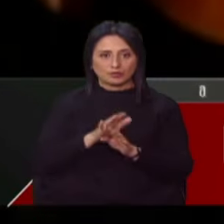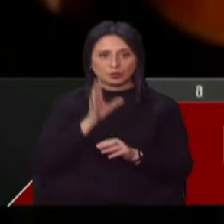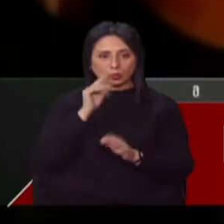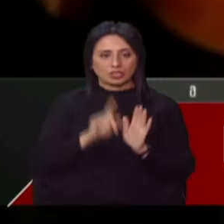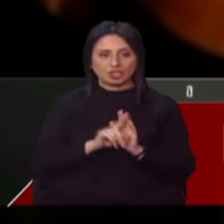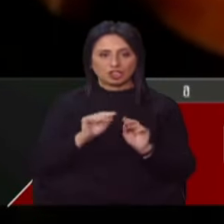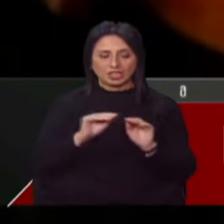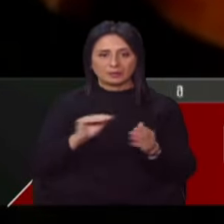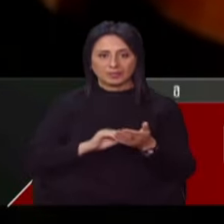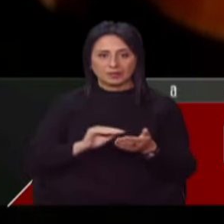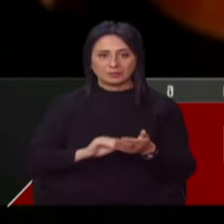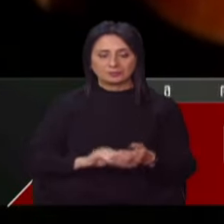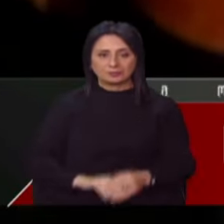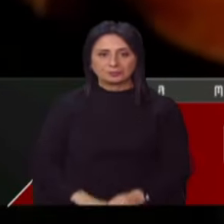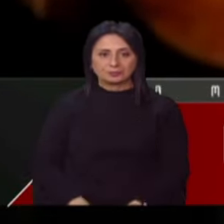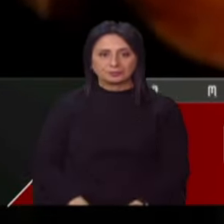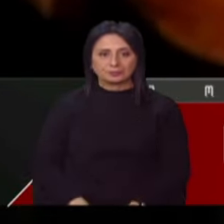შეიქმნა.